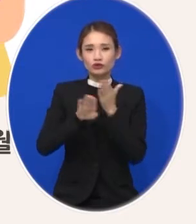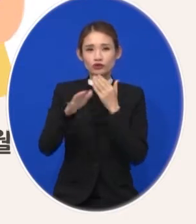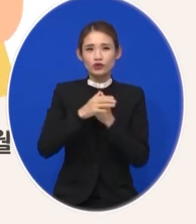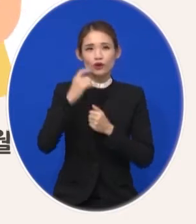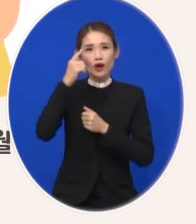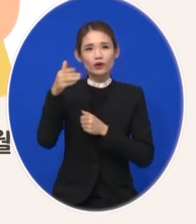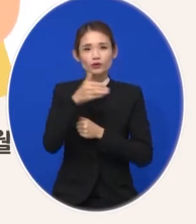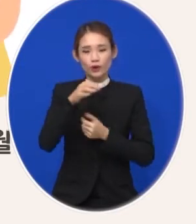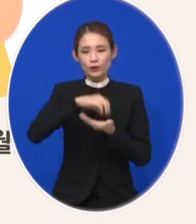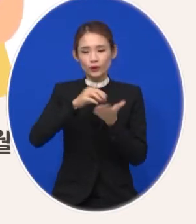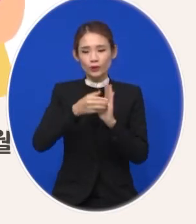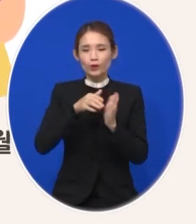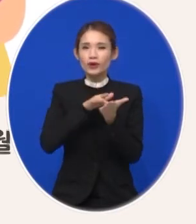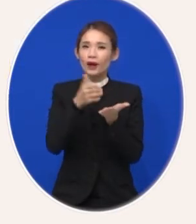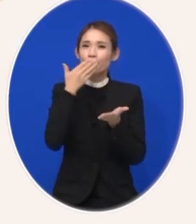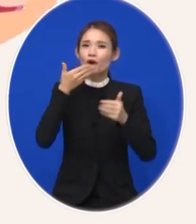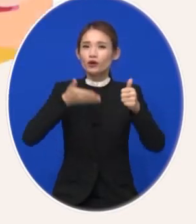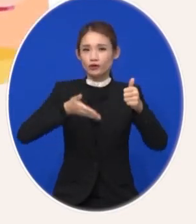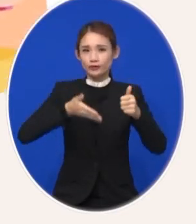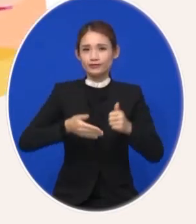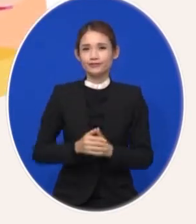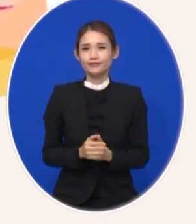1개월 정도까지 복용 권합니다.